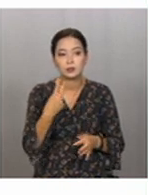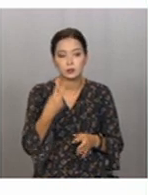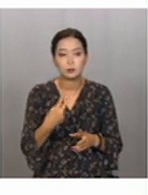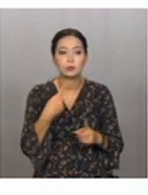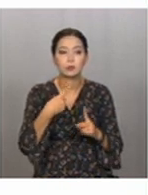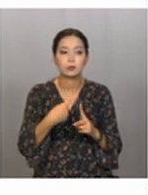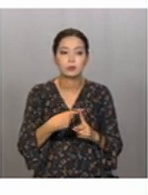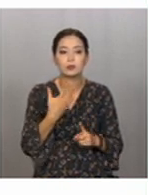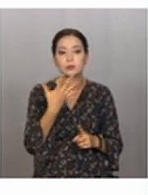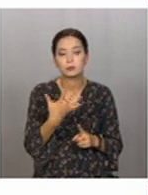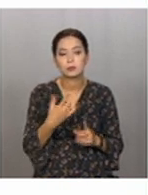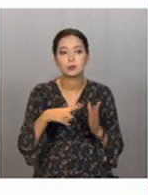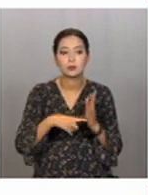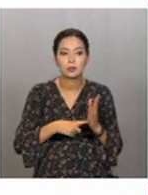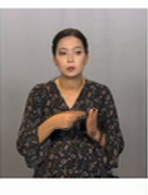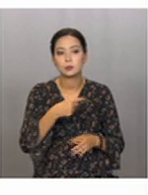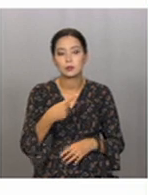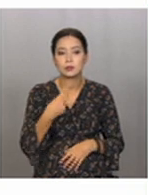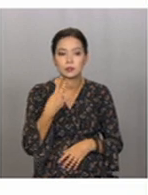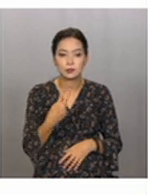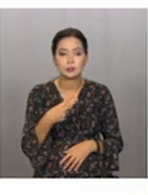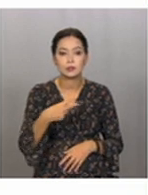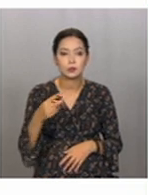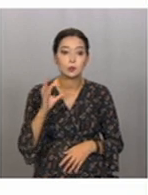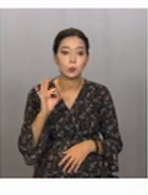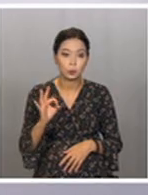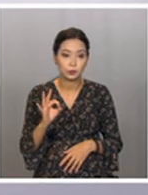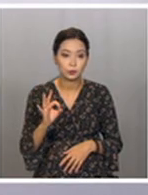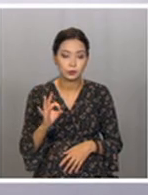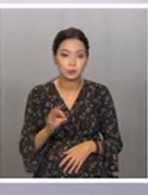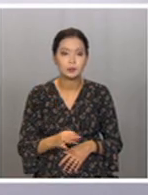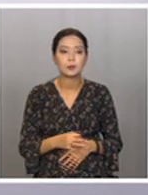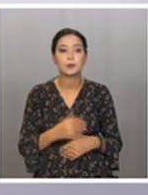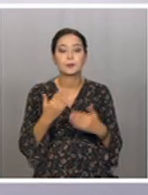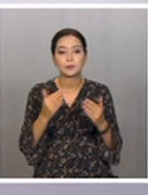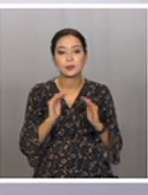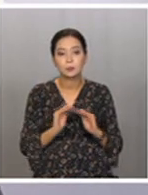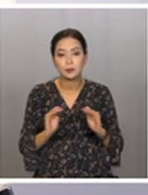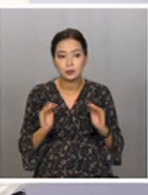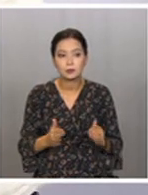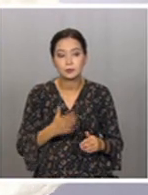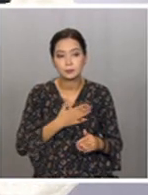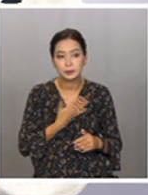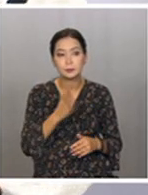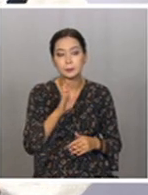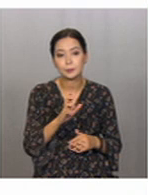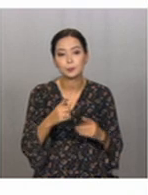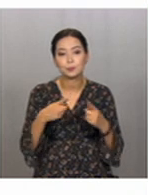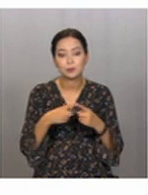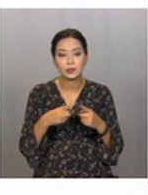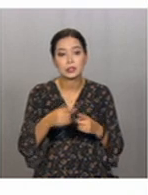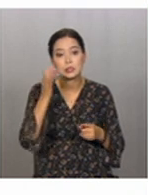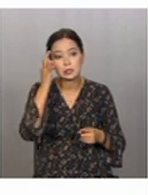2, қосу 5 көбейтілген минус 2 тең 0-ге. Міні балалар, бізде B бұрышы тік,